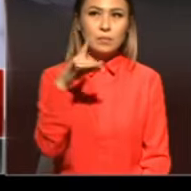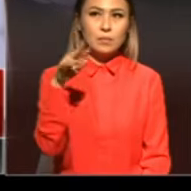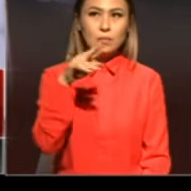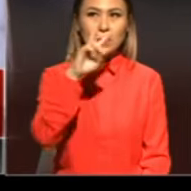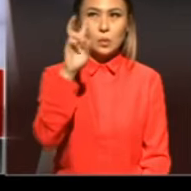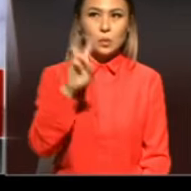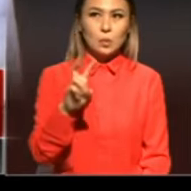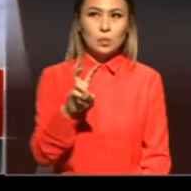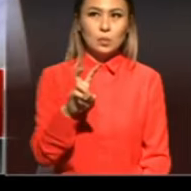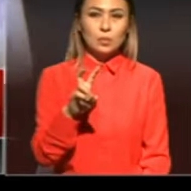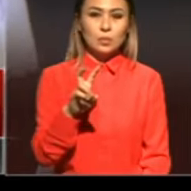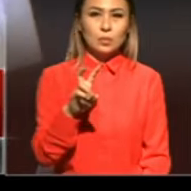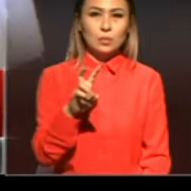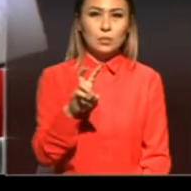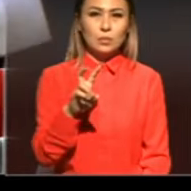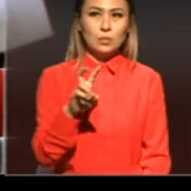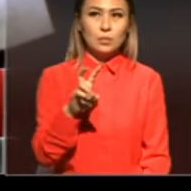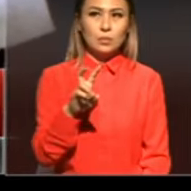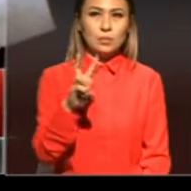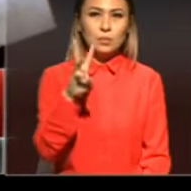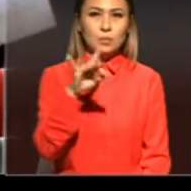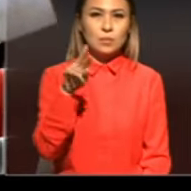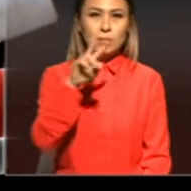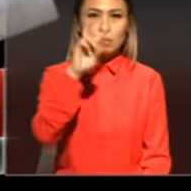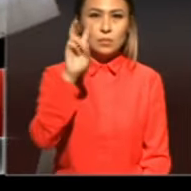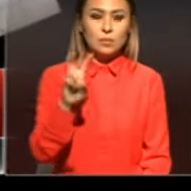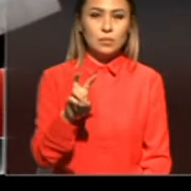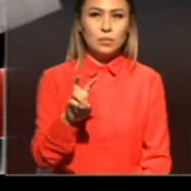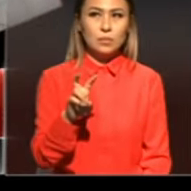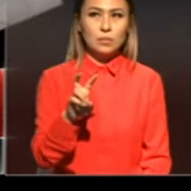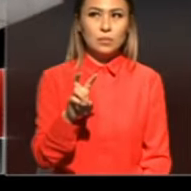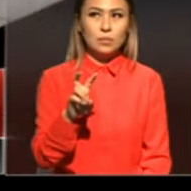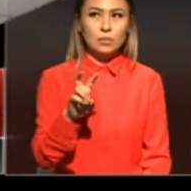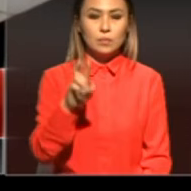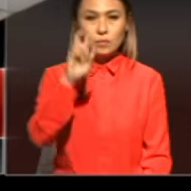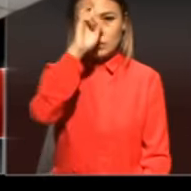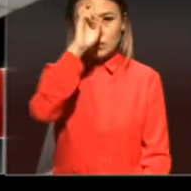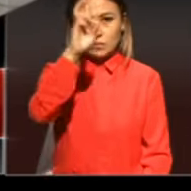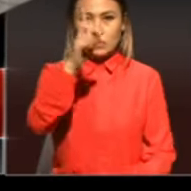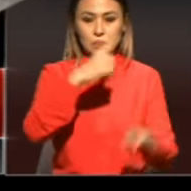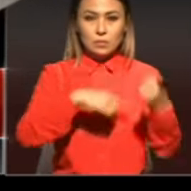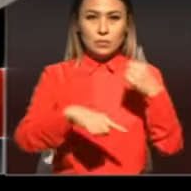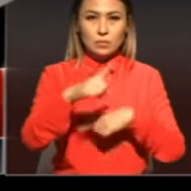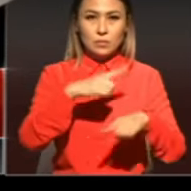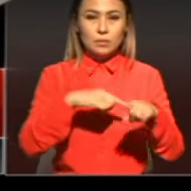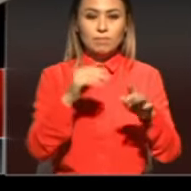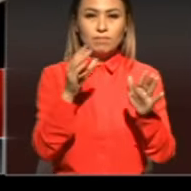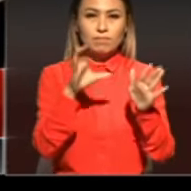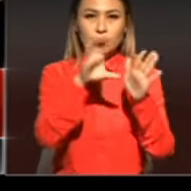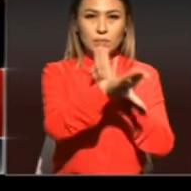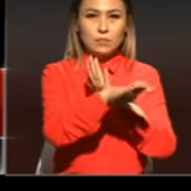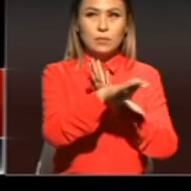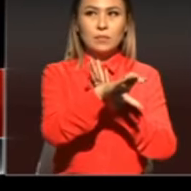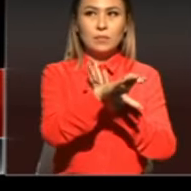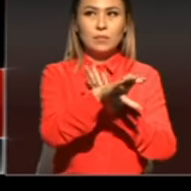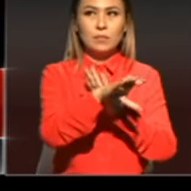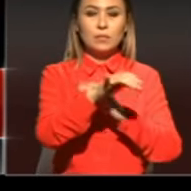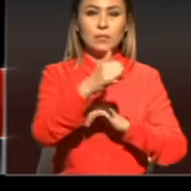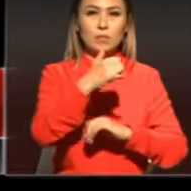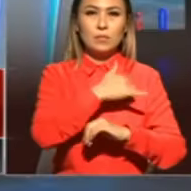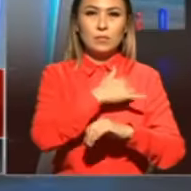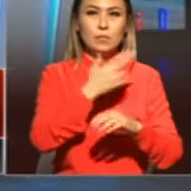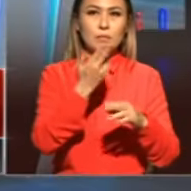Иә. 4-5 миллиард теңге? Жоқ, тілді теңге. Жоқ, доллар. Бюджетке кіреді ғой, бюджетке салынады ғой енді. Осы тұрғыдан келгенде әрине біздің